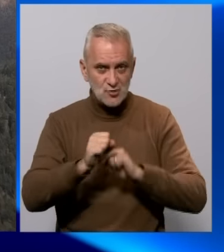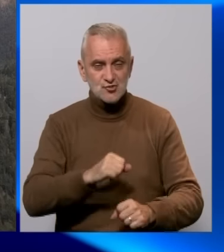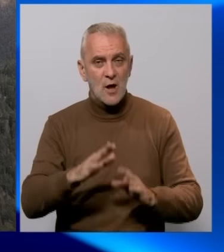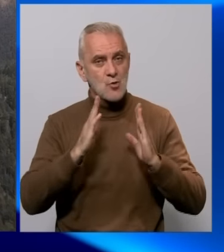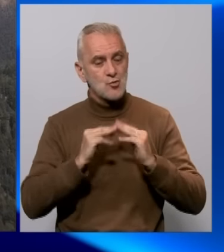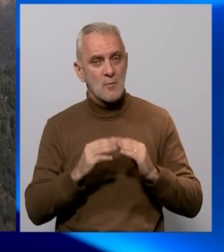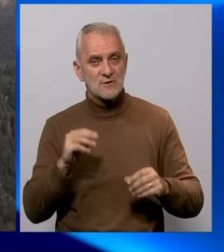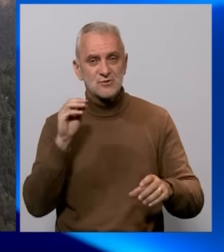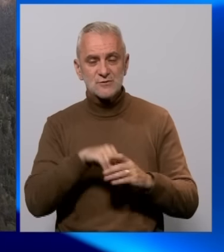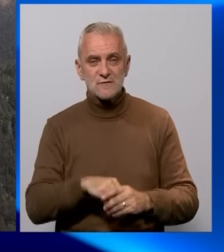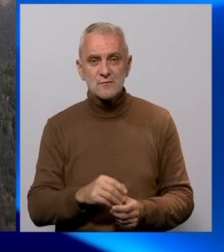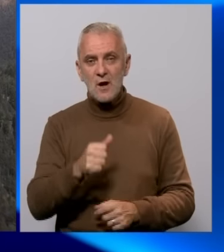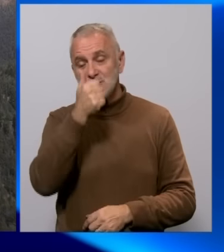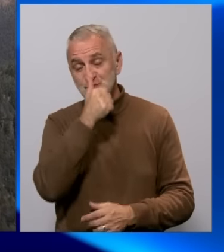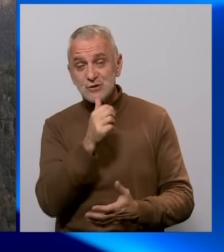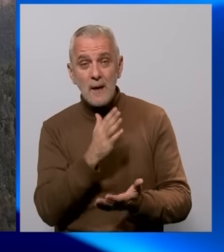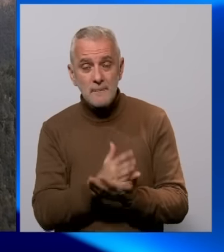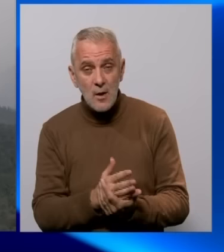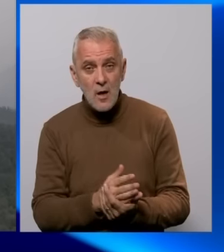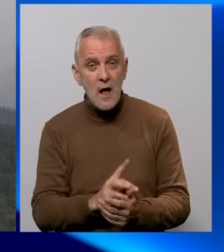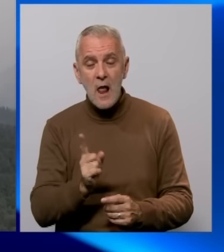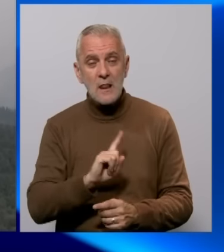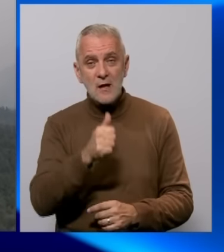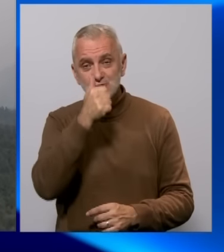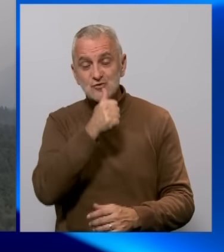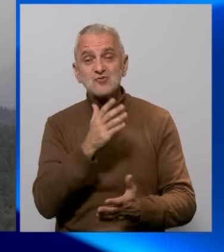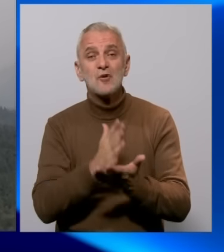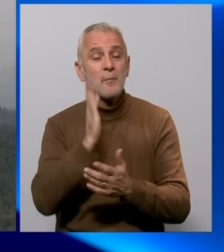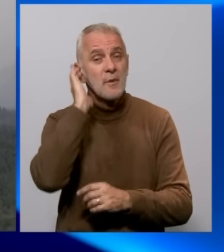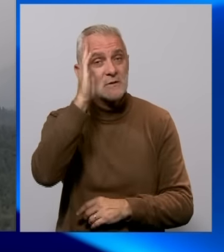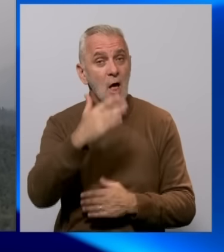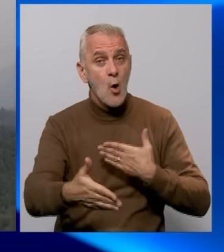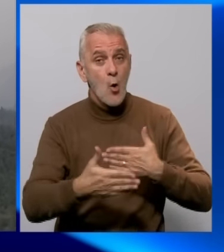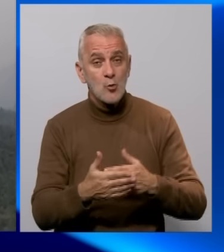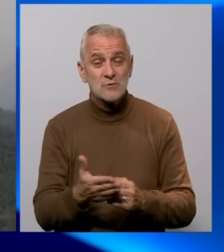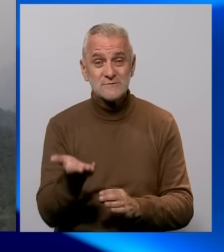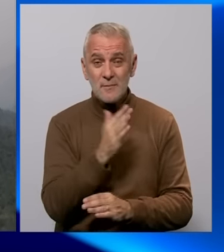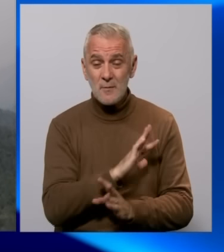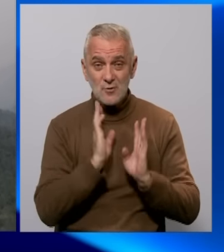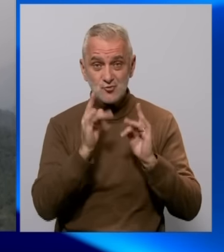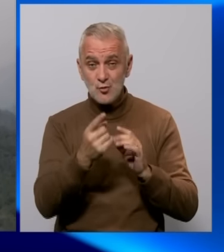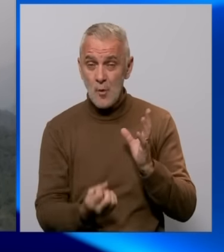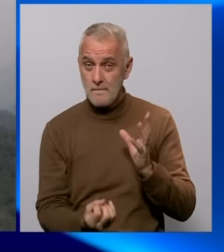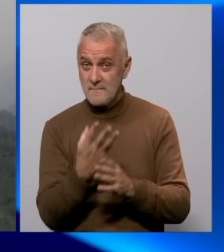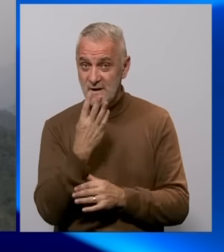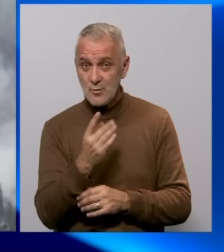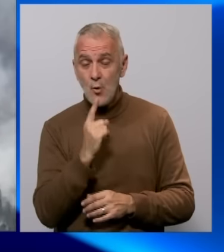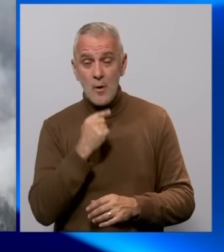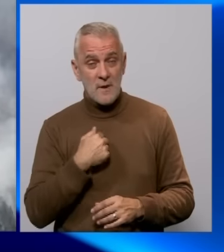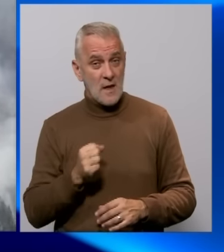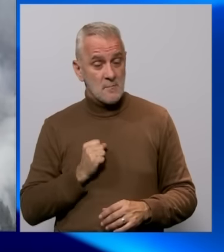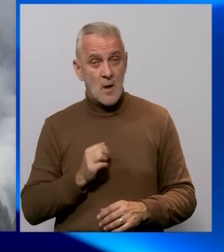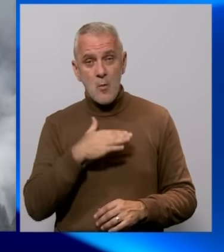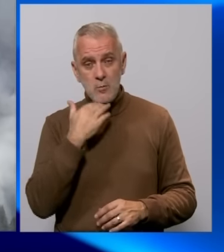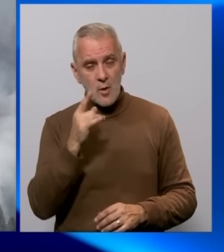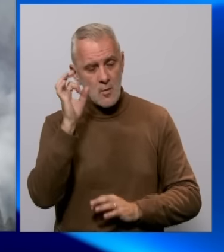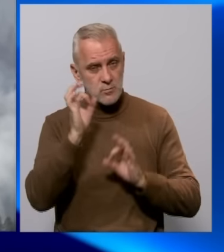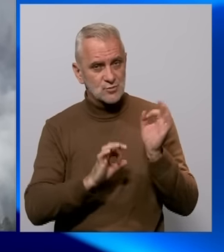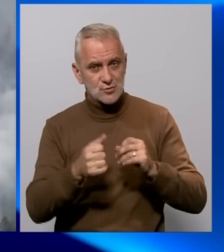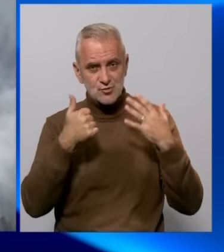bude više pričalo šta je bilo, a ne šta će biti, i dok odnos prema šumama bude da je to prirodno dobro kojeg imamo na pretek, procent